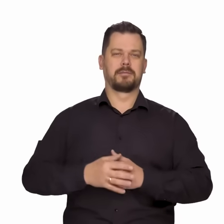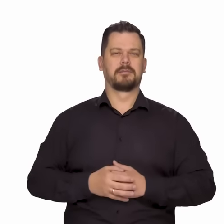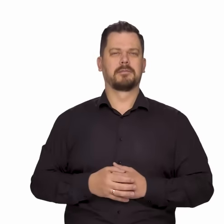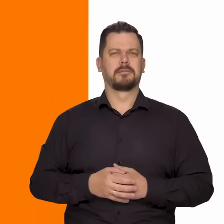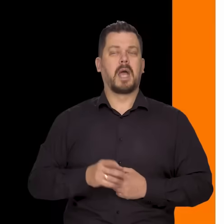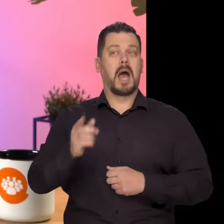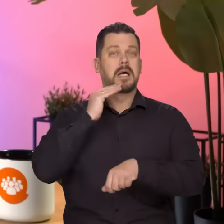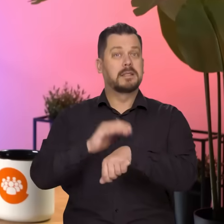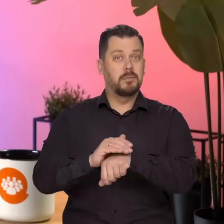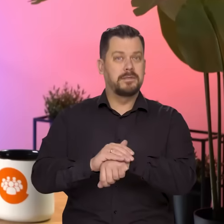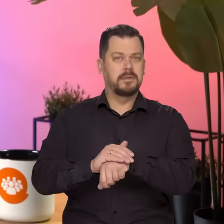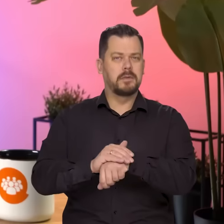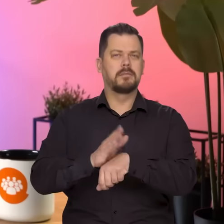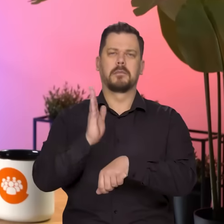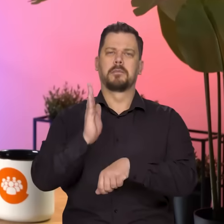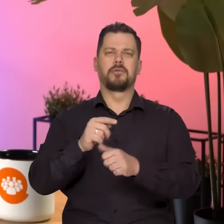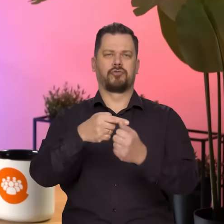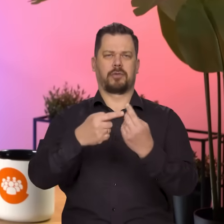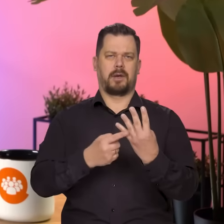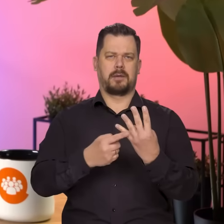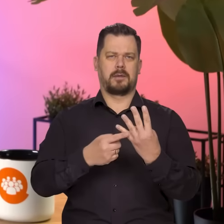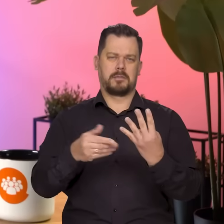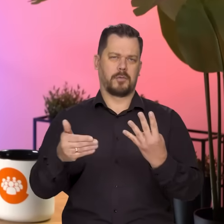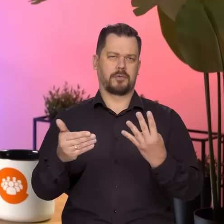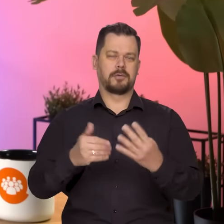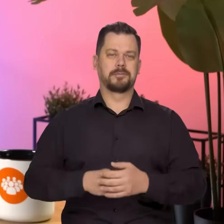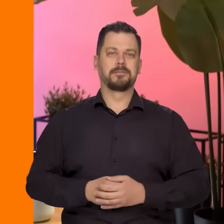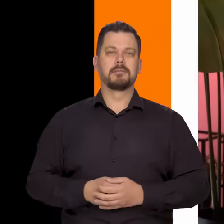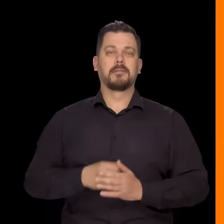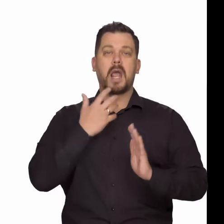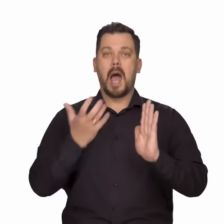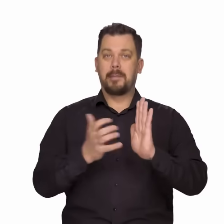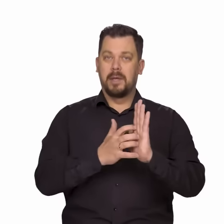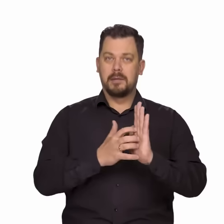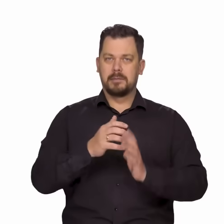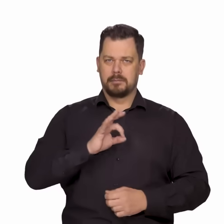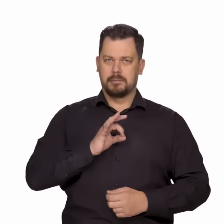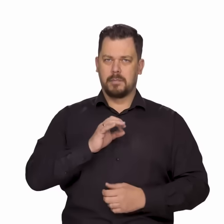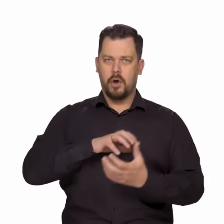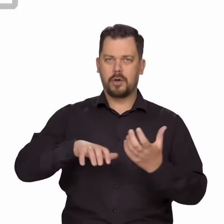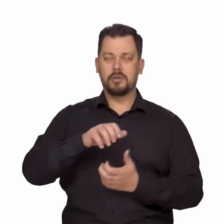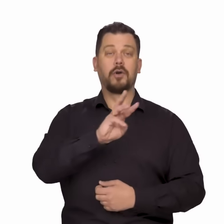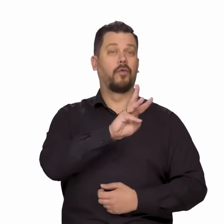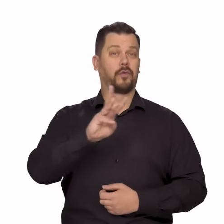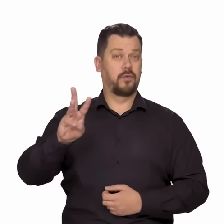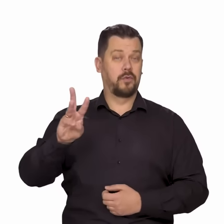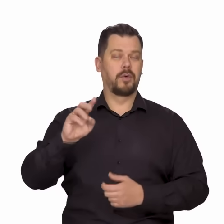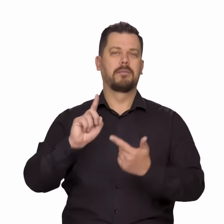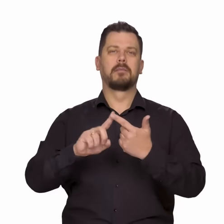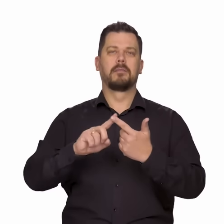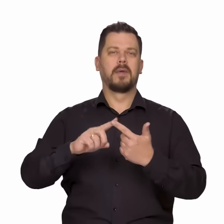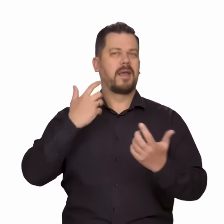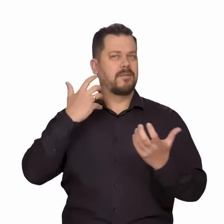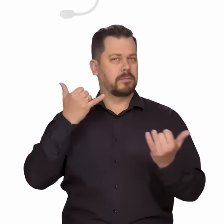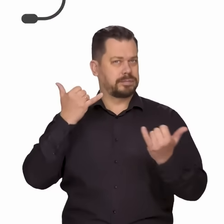niektórzy dostawcy. Jak zamówisz usługę? Zrobisz to na cztery sposoby. W aplikacji Mój Orange, na stronie